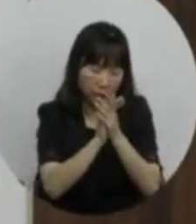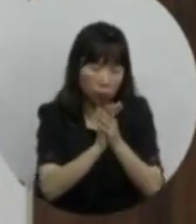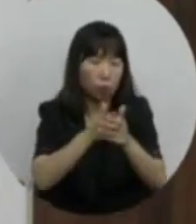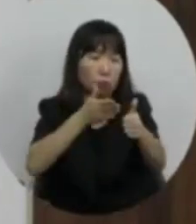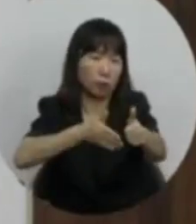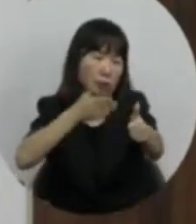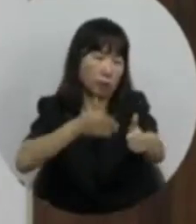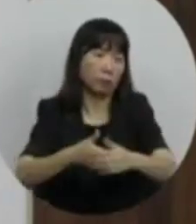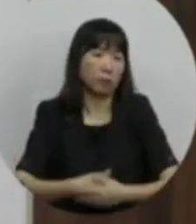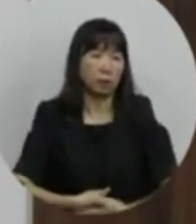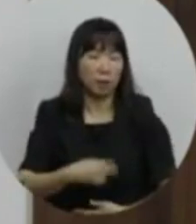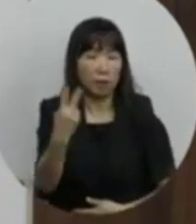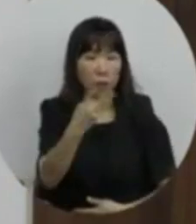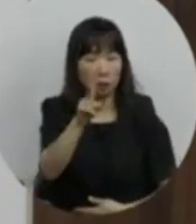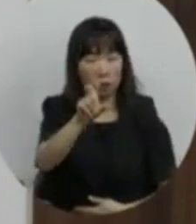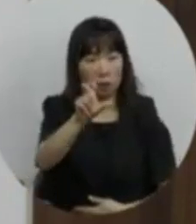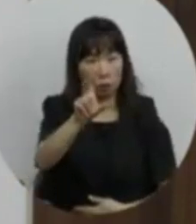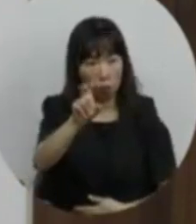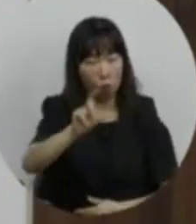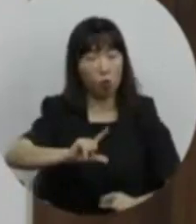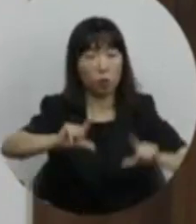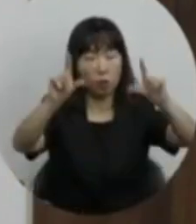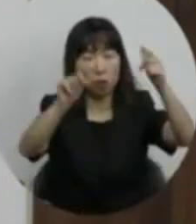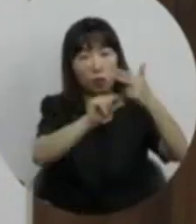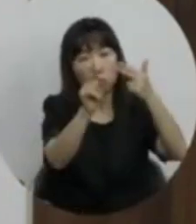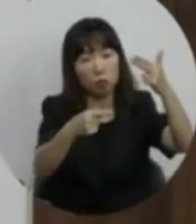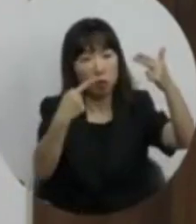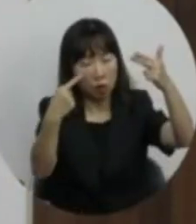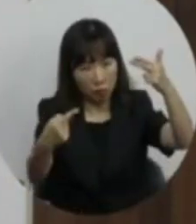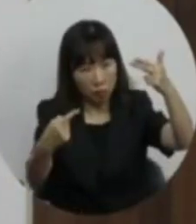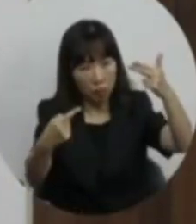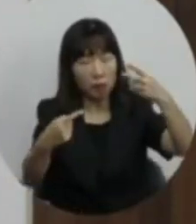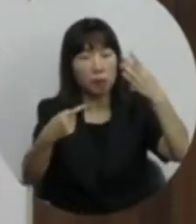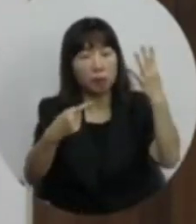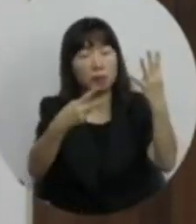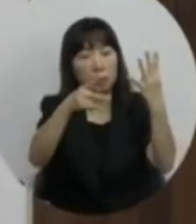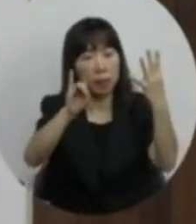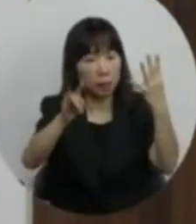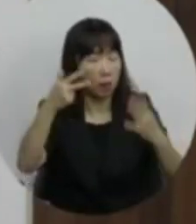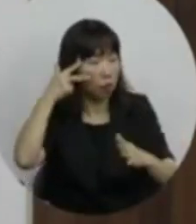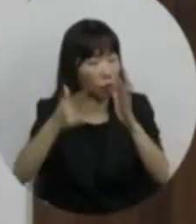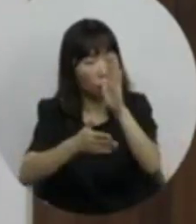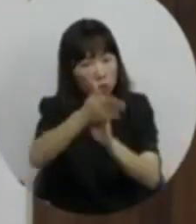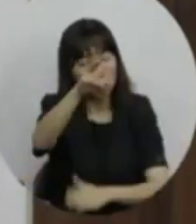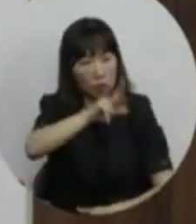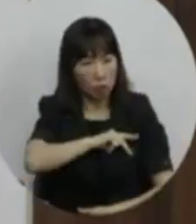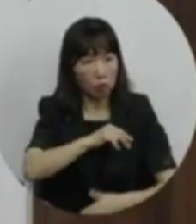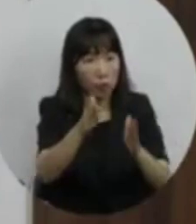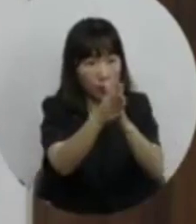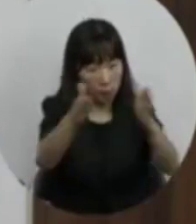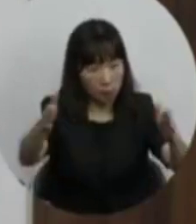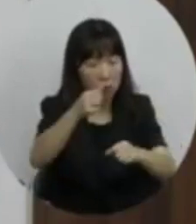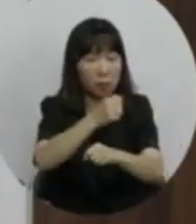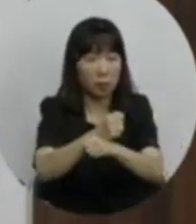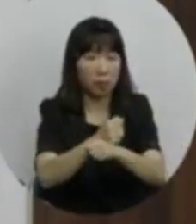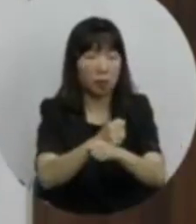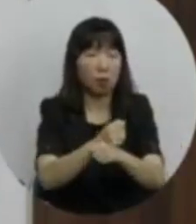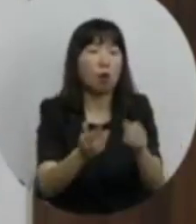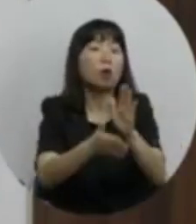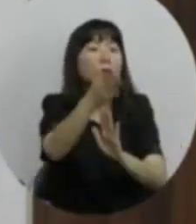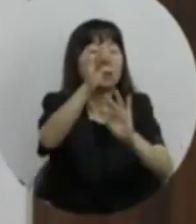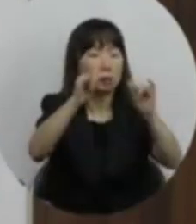당부드립니다. 2025년 7월 1일 제4대 여주시의회가 출범하여 시민주인,